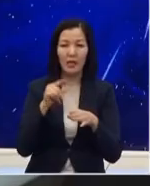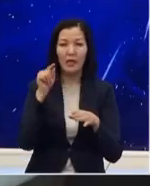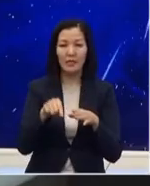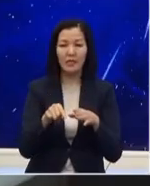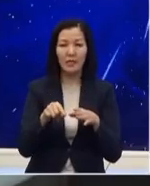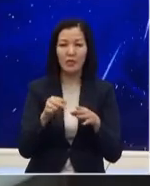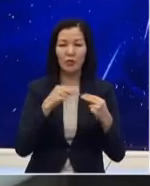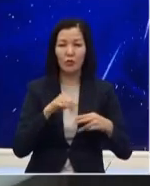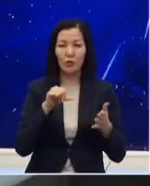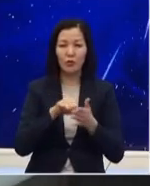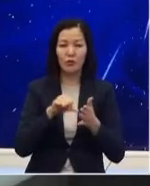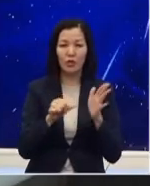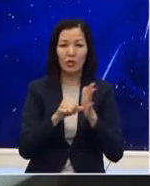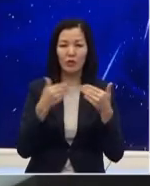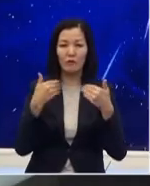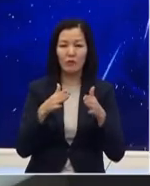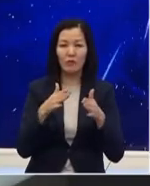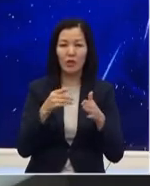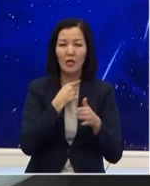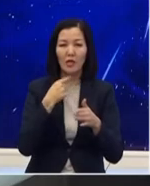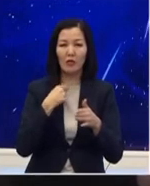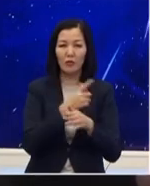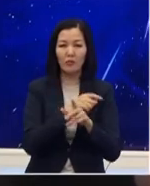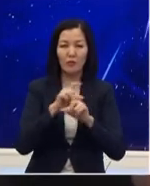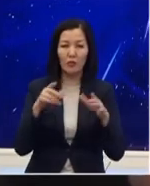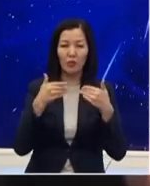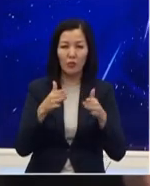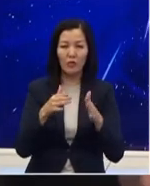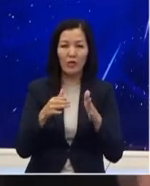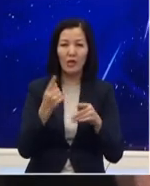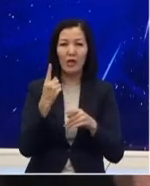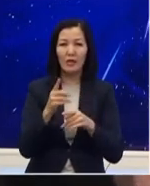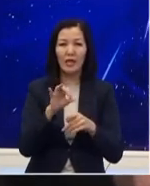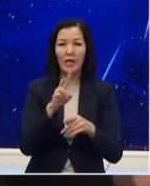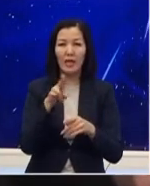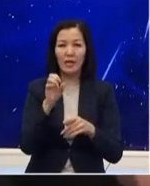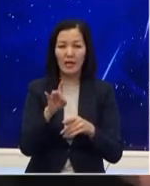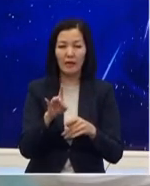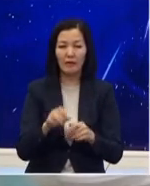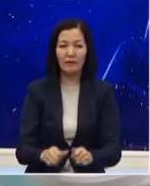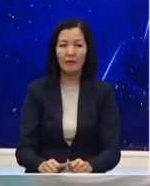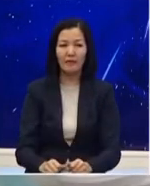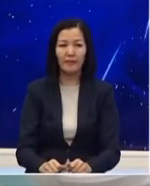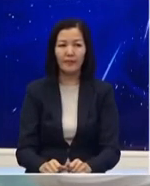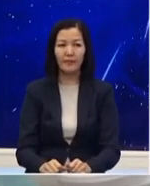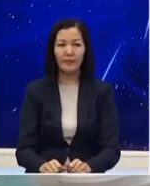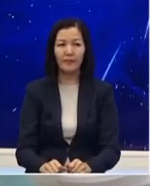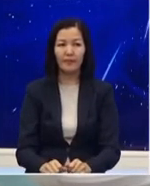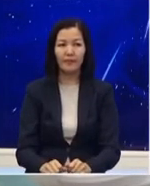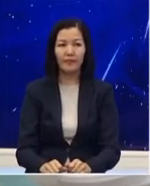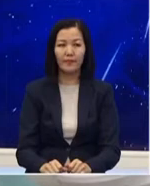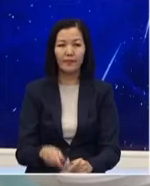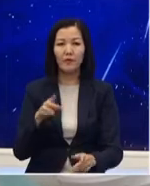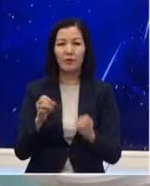уже трудоустроено 6 выпускников Талдыкурганского медицинского колледжа. Один из них – Эльдар Оражан. В 2017 году